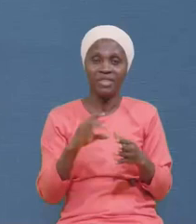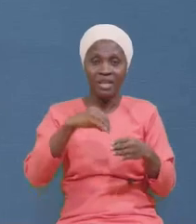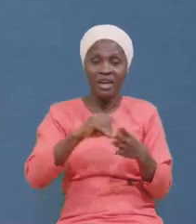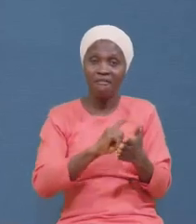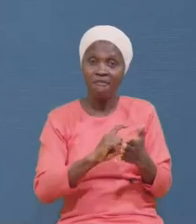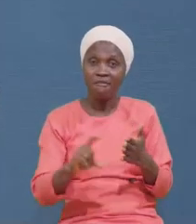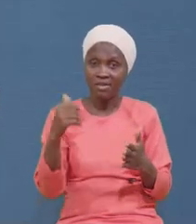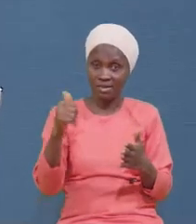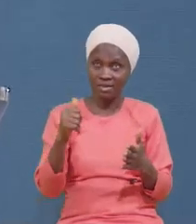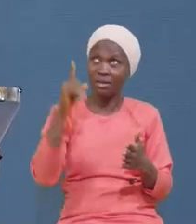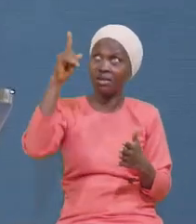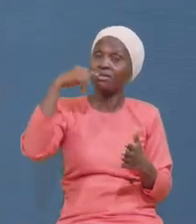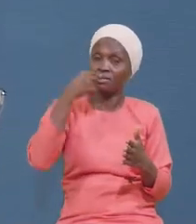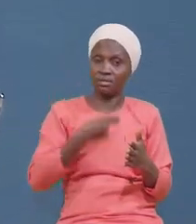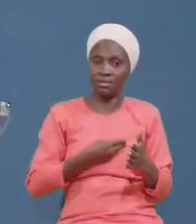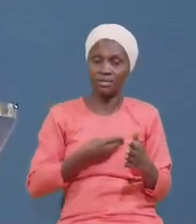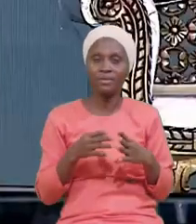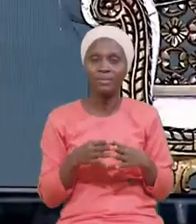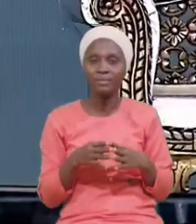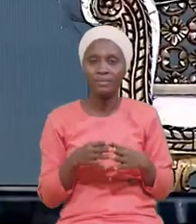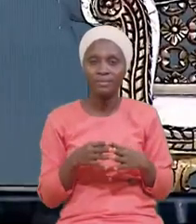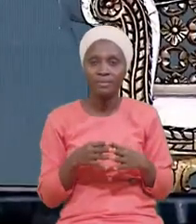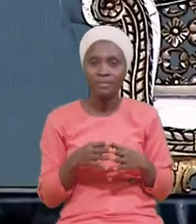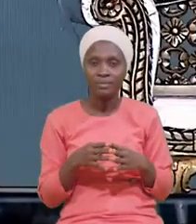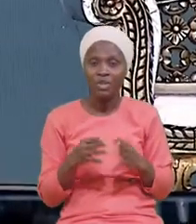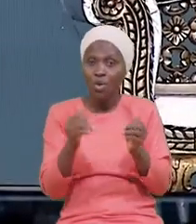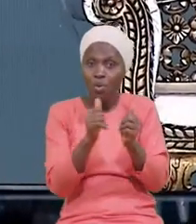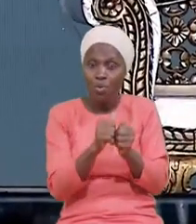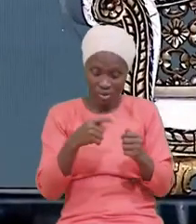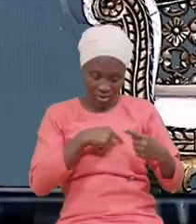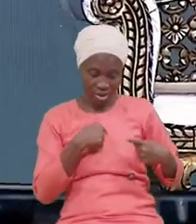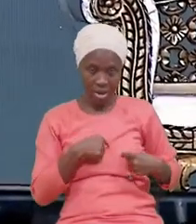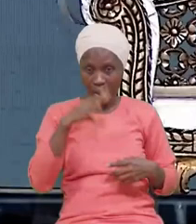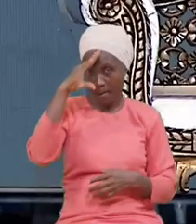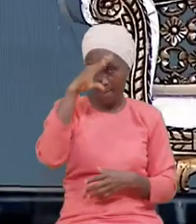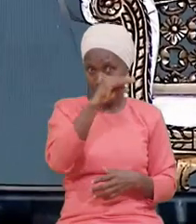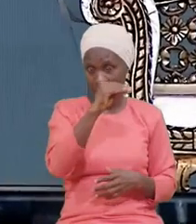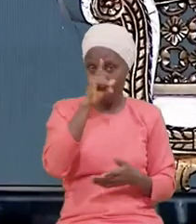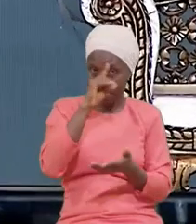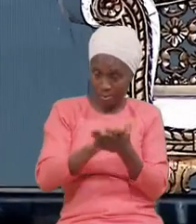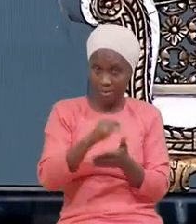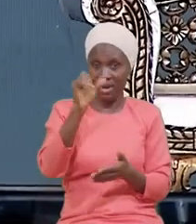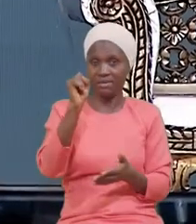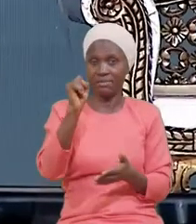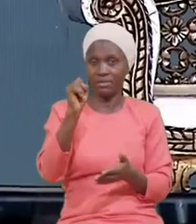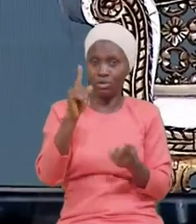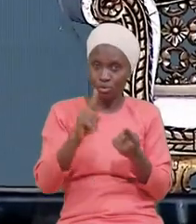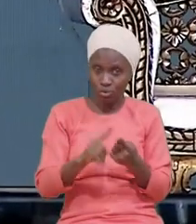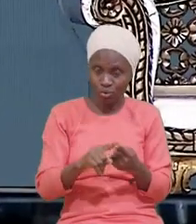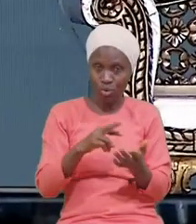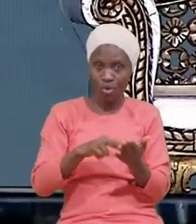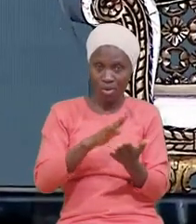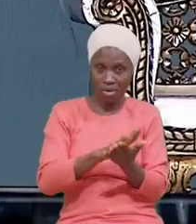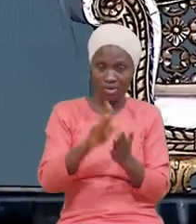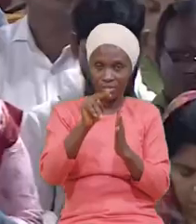he tells us 10th vachanalo em antunnarante for the heart man believes unto